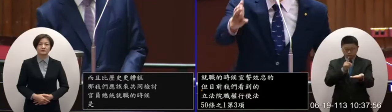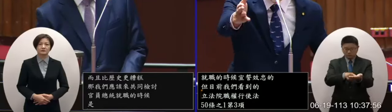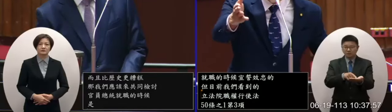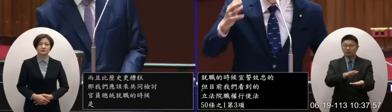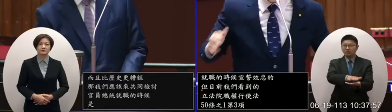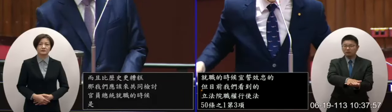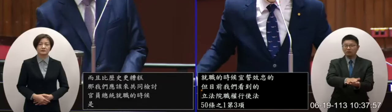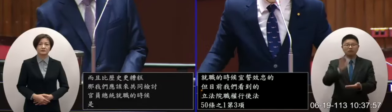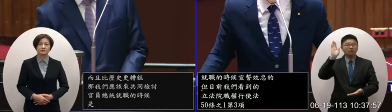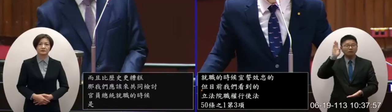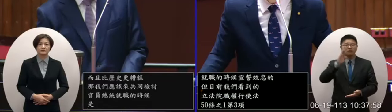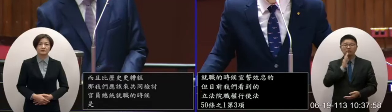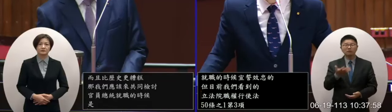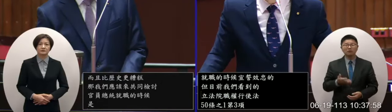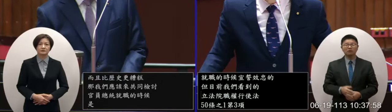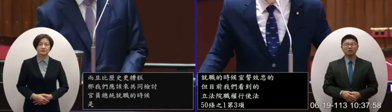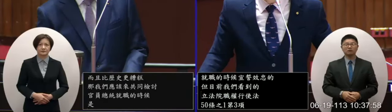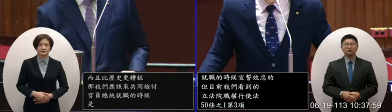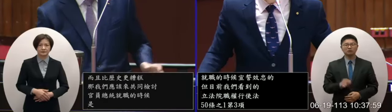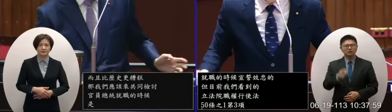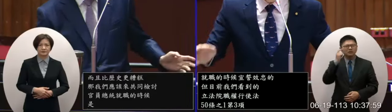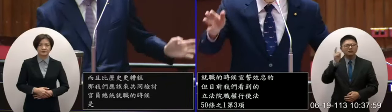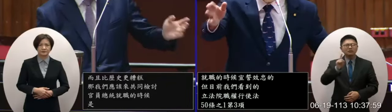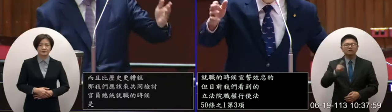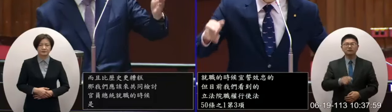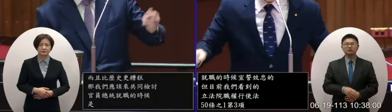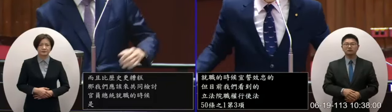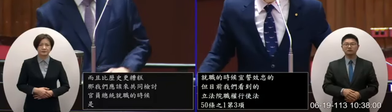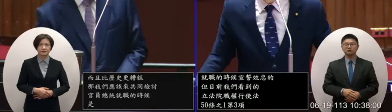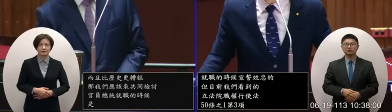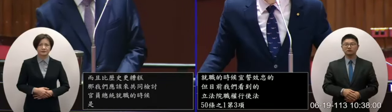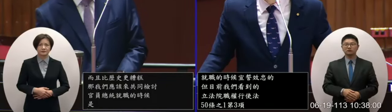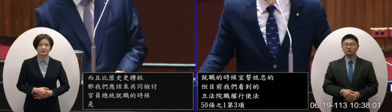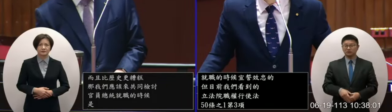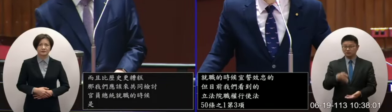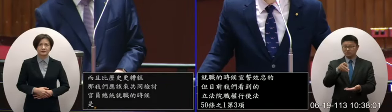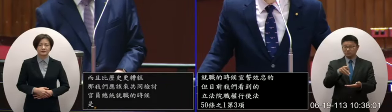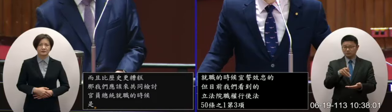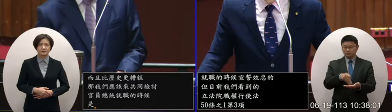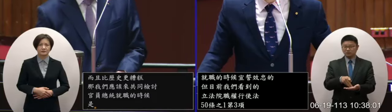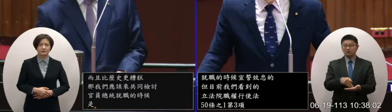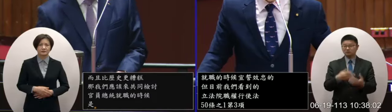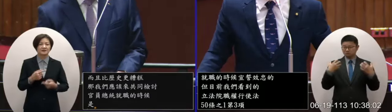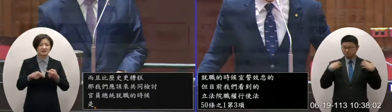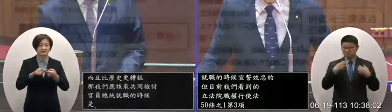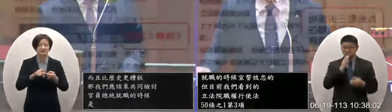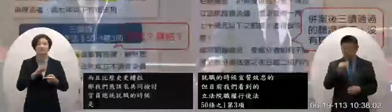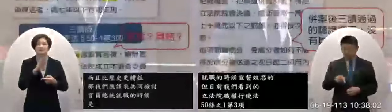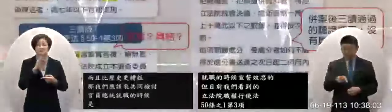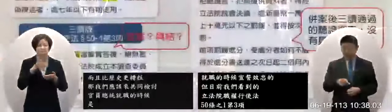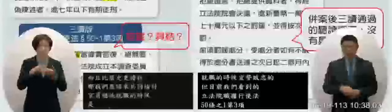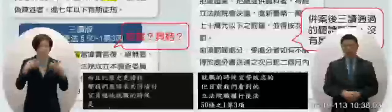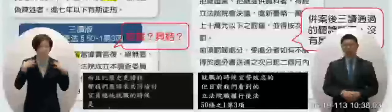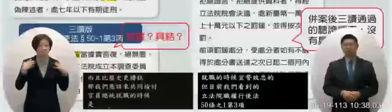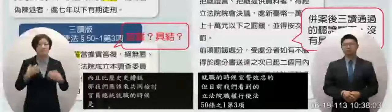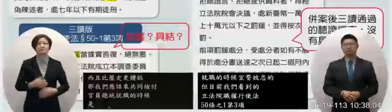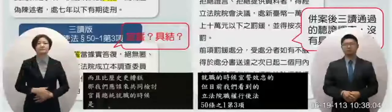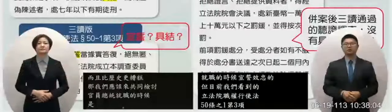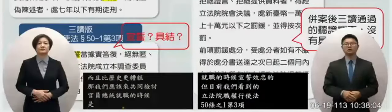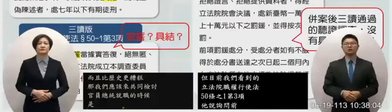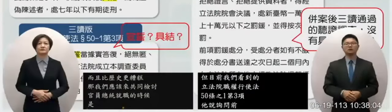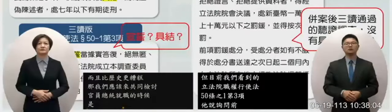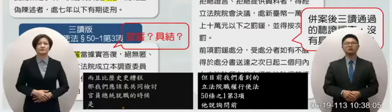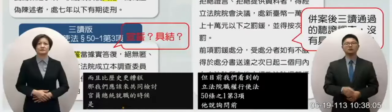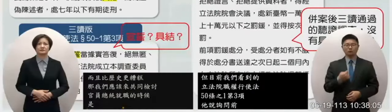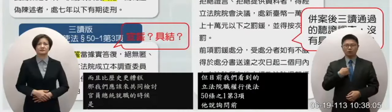誓吗？请问部长，这个宣誓什么意思？是不是拒绝的意思？ 应该是拒绝， 应该是拒绝嘛，表示